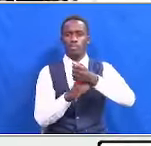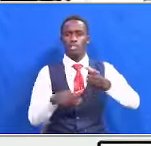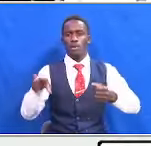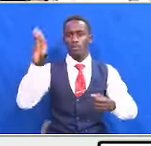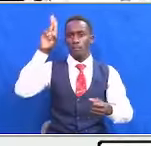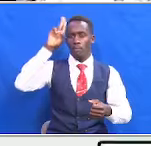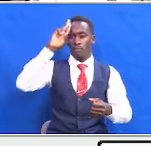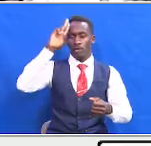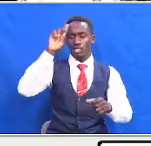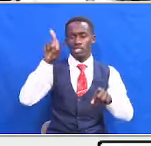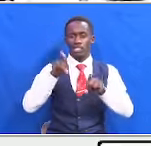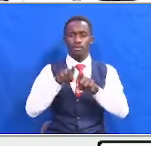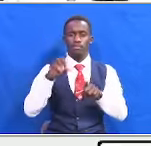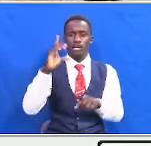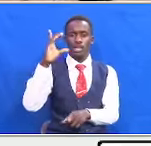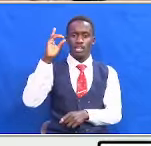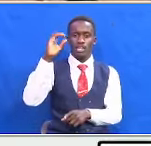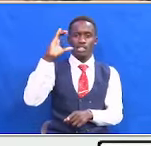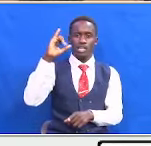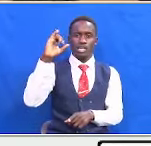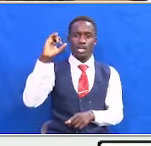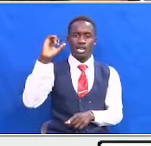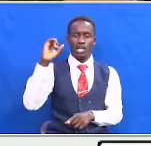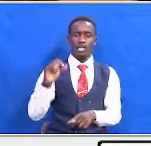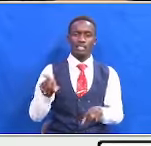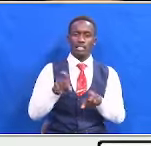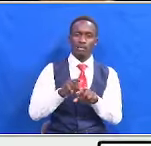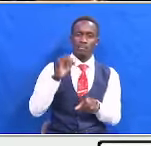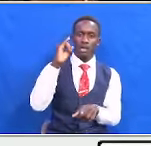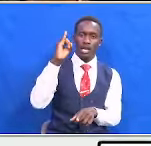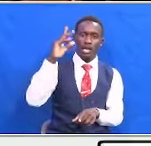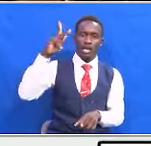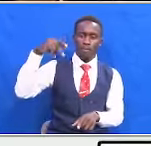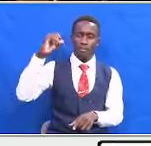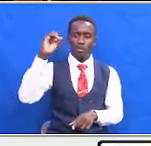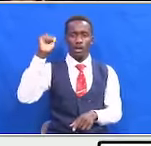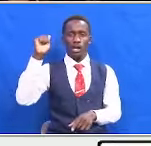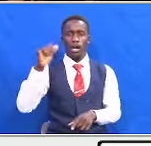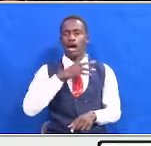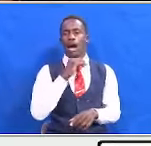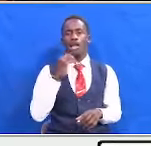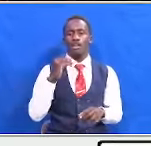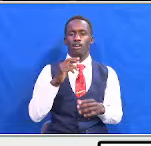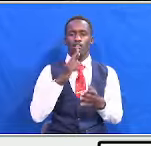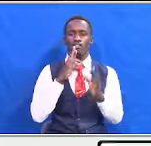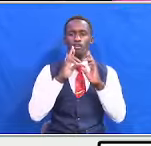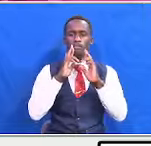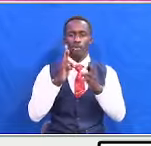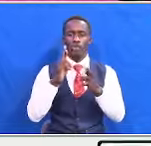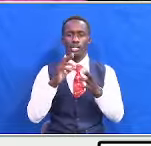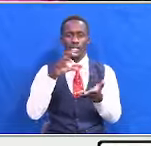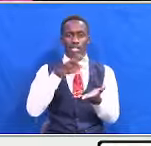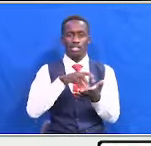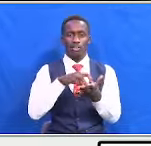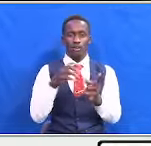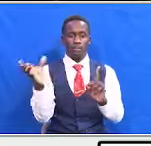makosa ya jinai na mamlaka ya kutathmini utendakazi wa polisi halmaarufu IPOA na kuripoti visa vya utekaji nyara,